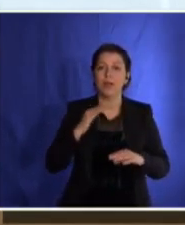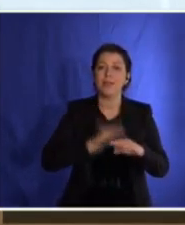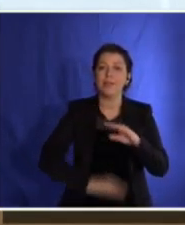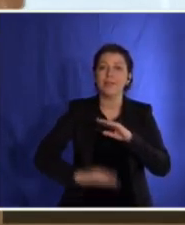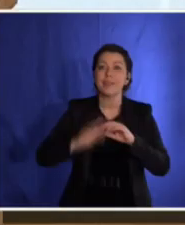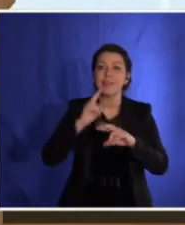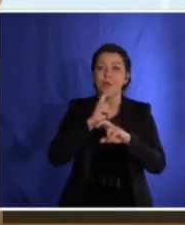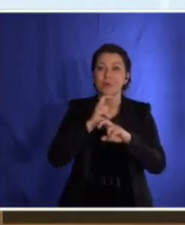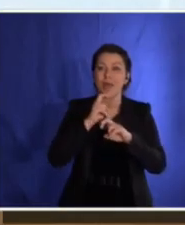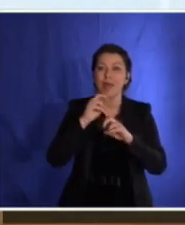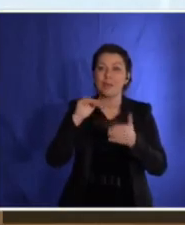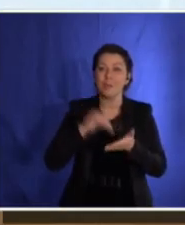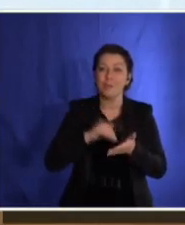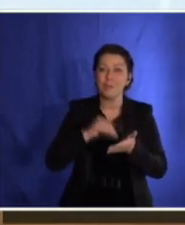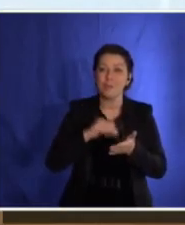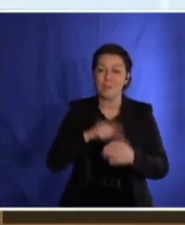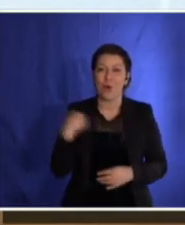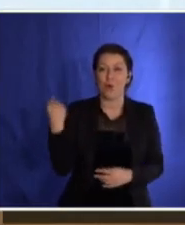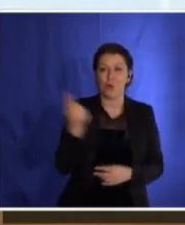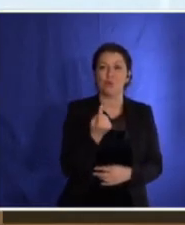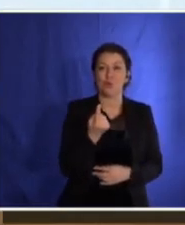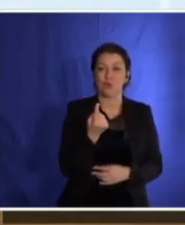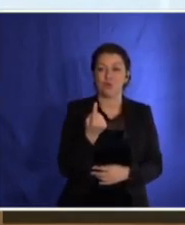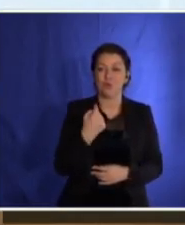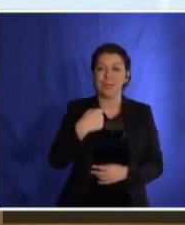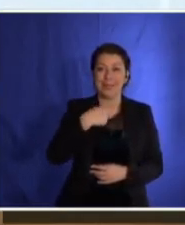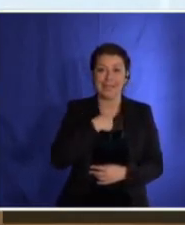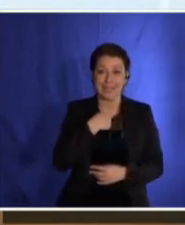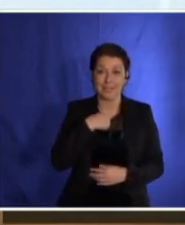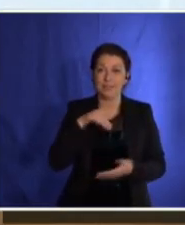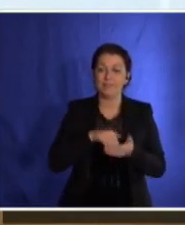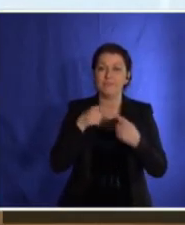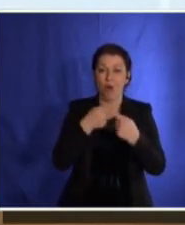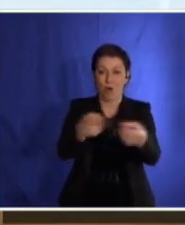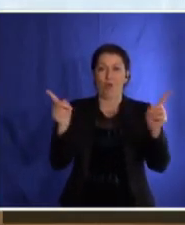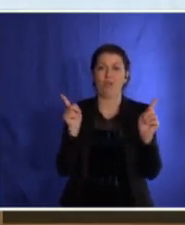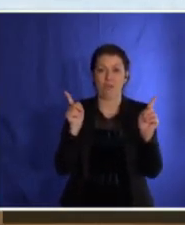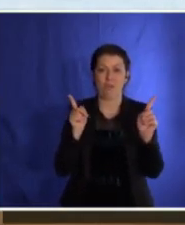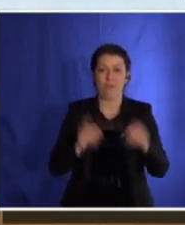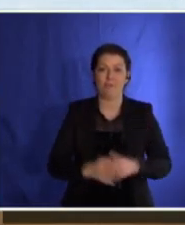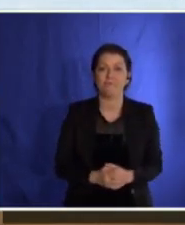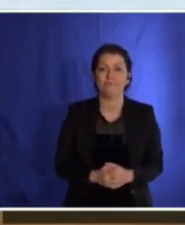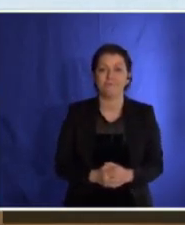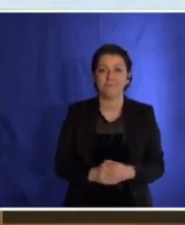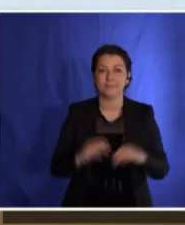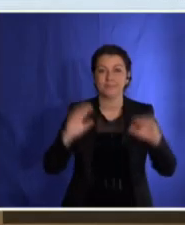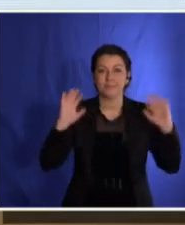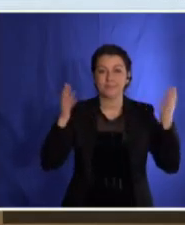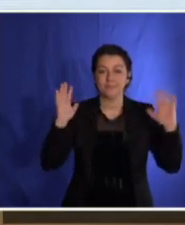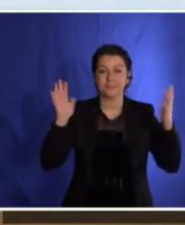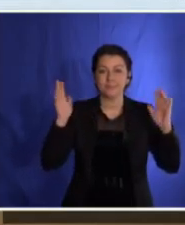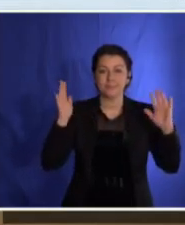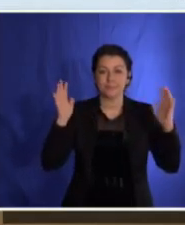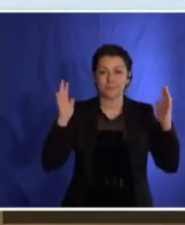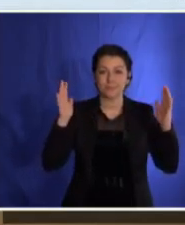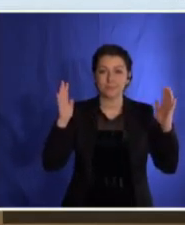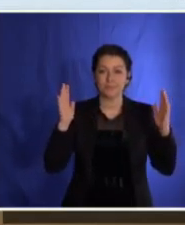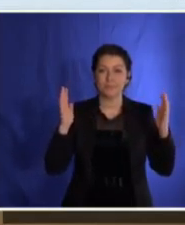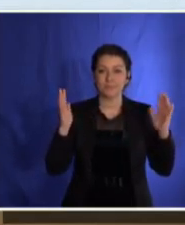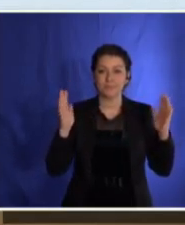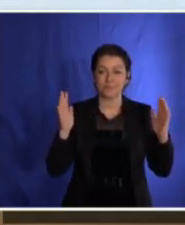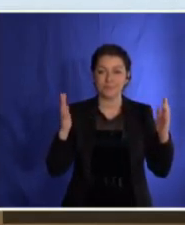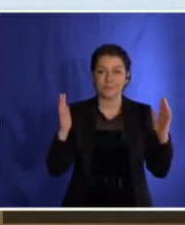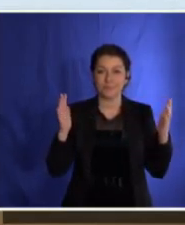Niederösterreich braucht uns und ich brauche euch. Applaus